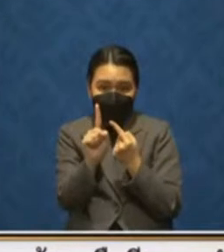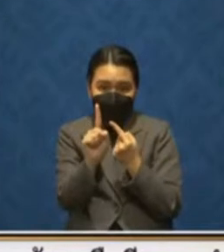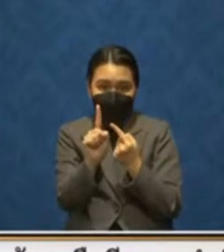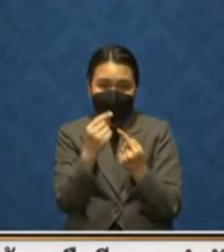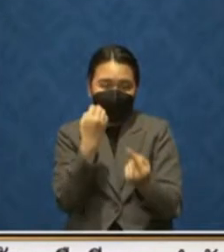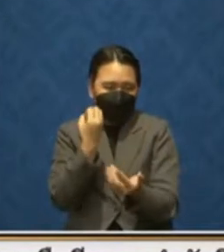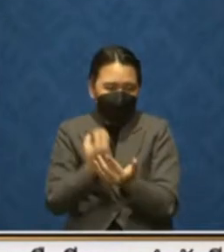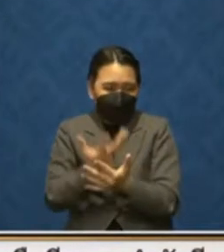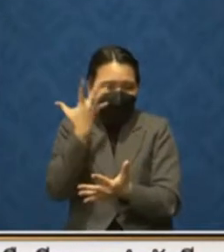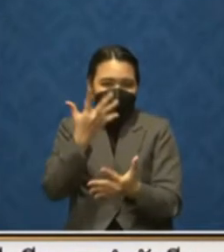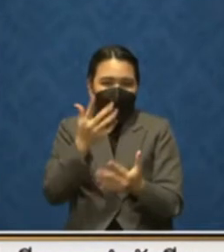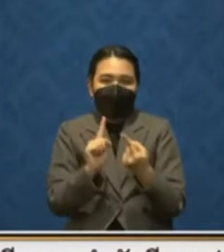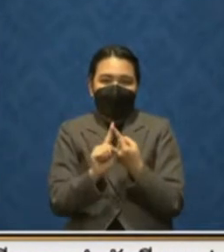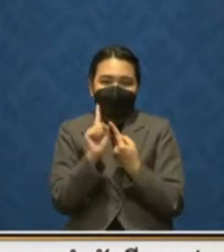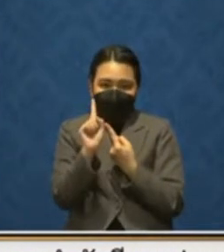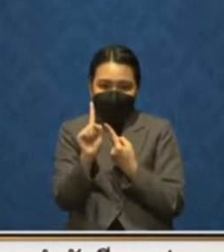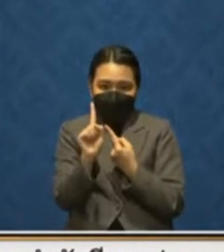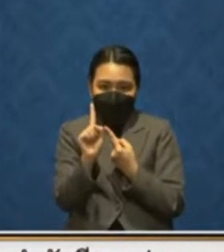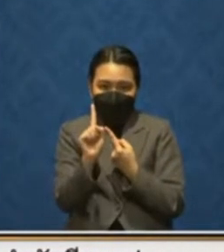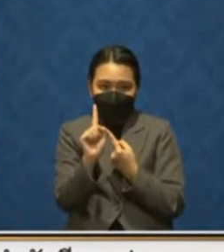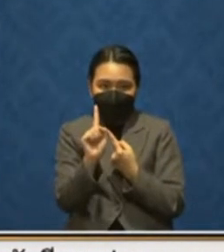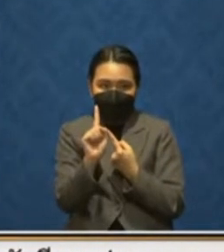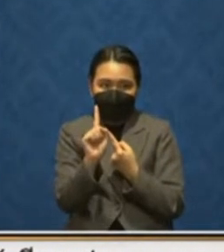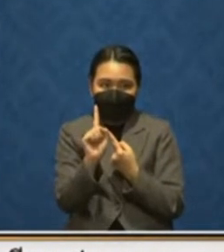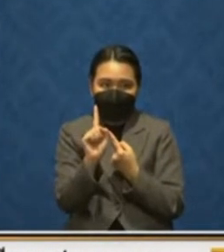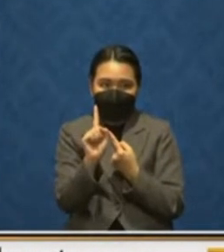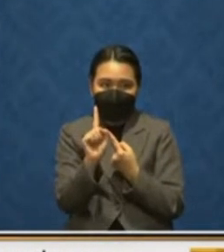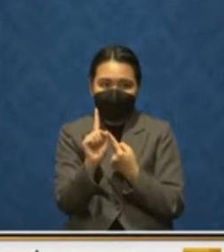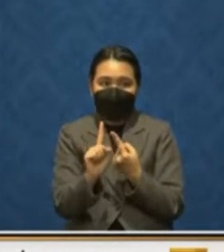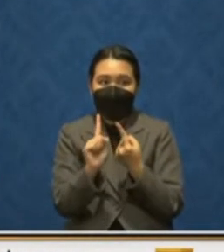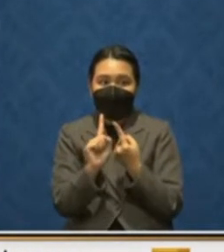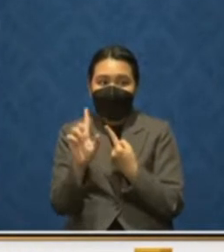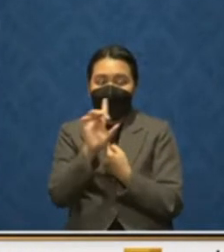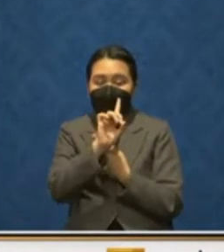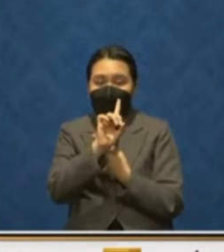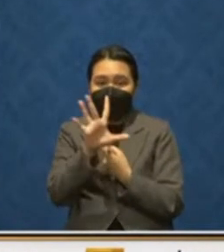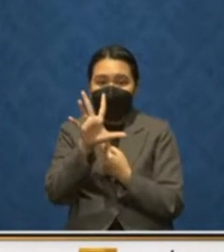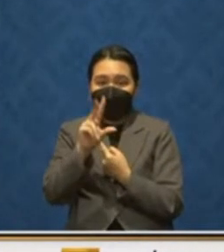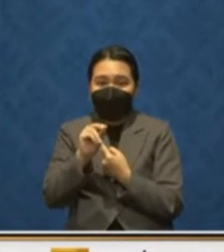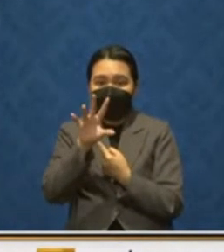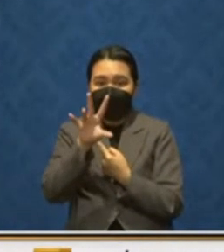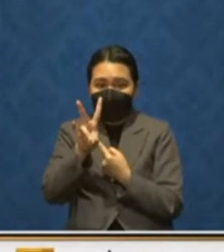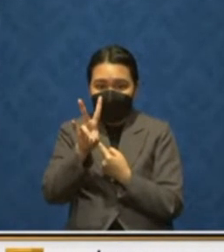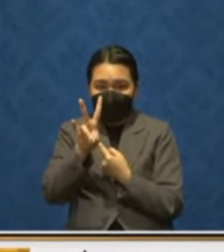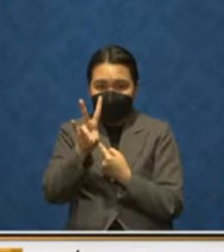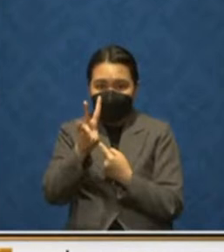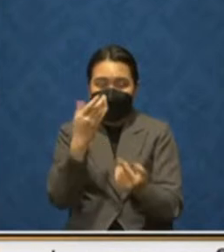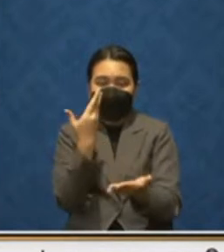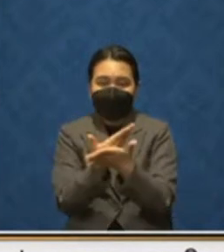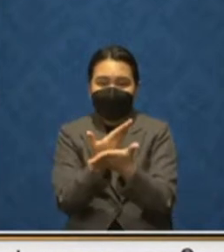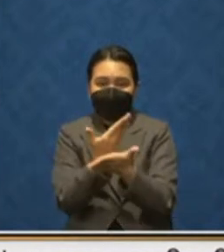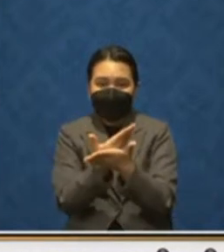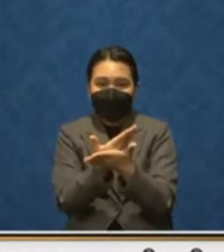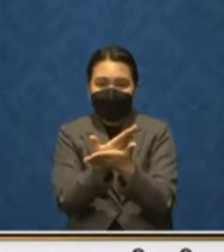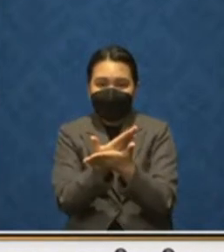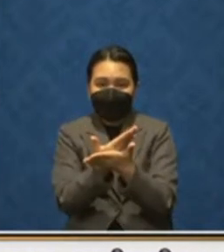ที่รวยที่สุดนะลำดับที่137นะมีเงิน